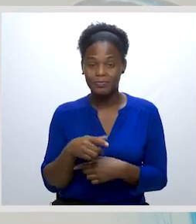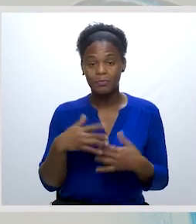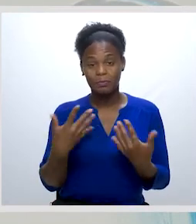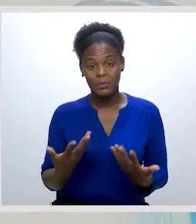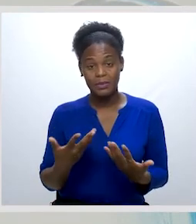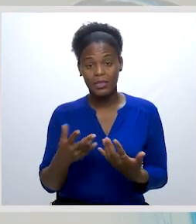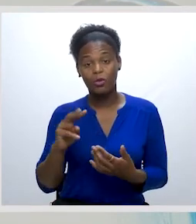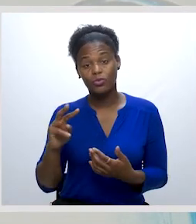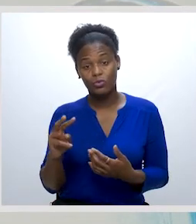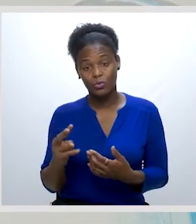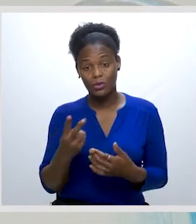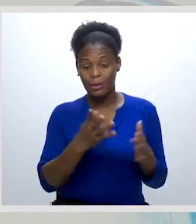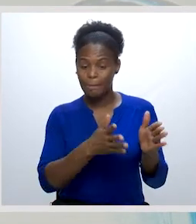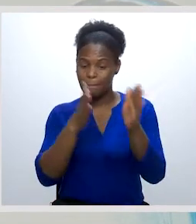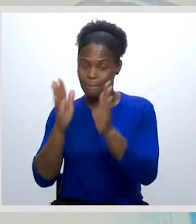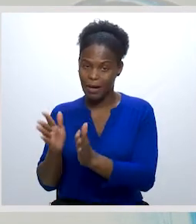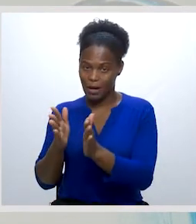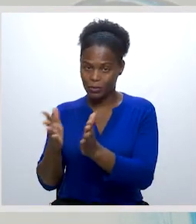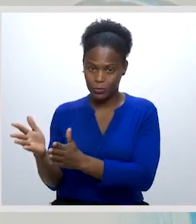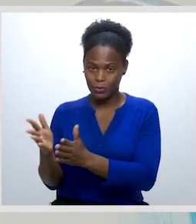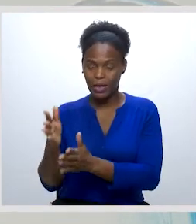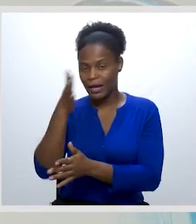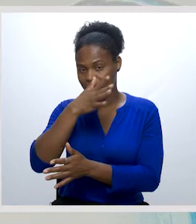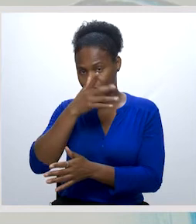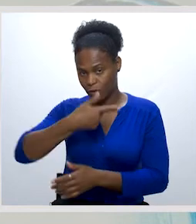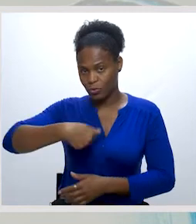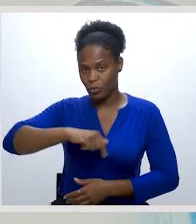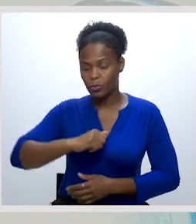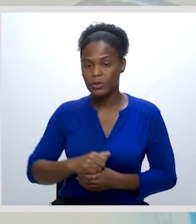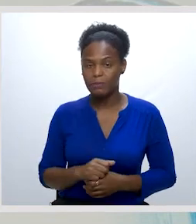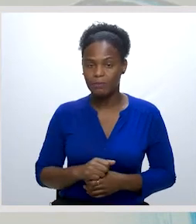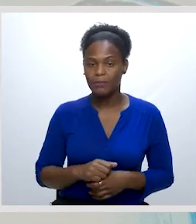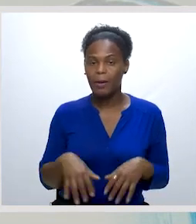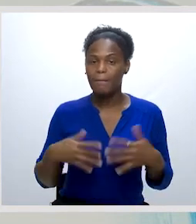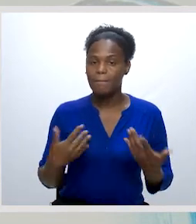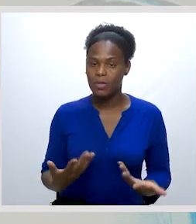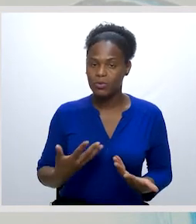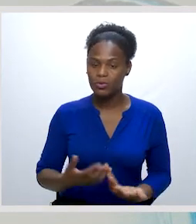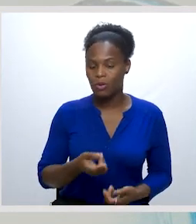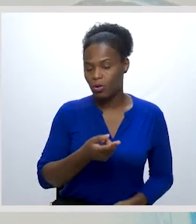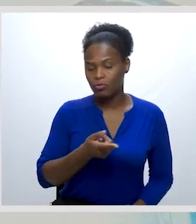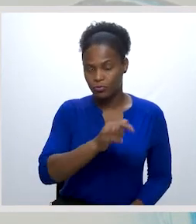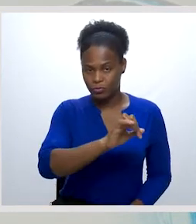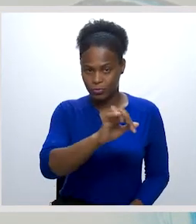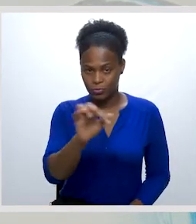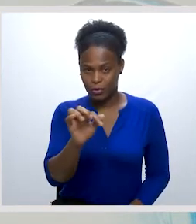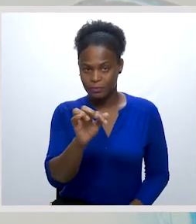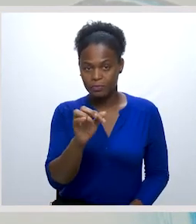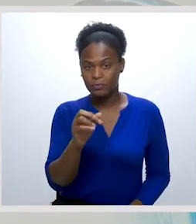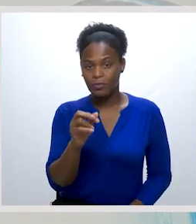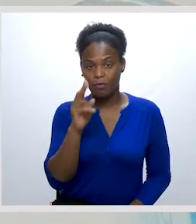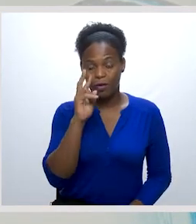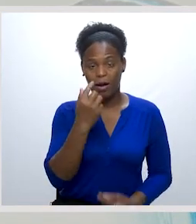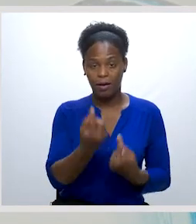Passons à la deuxième partie de notre activité. Maintenant, vous allez, à côté